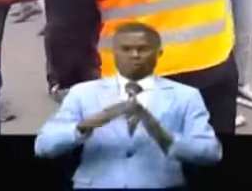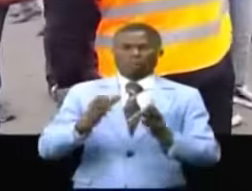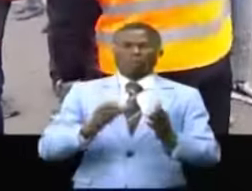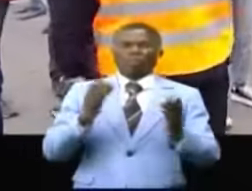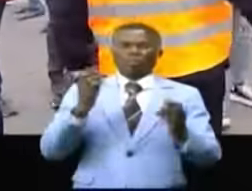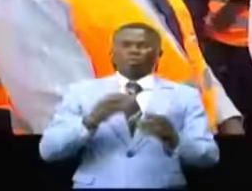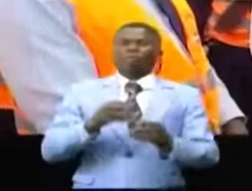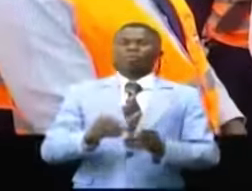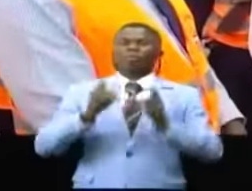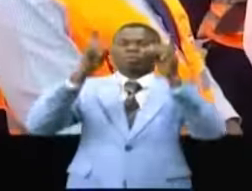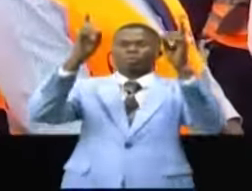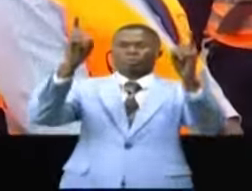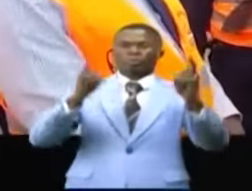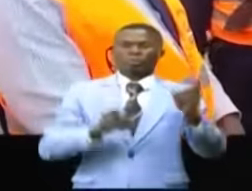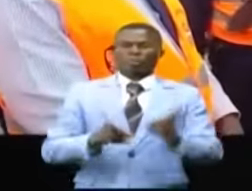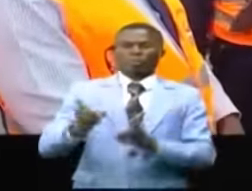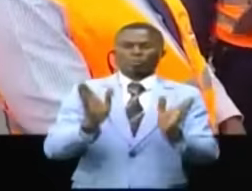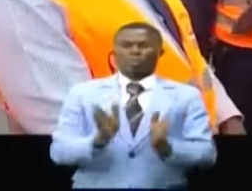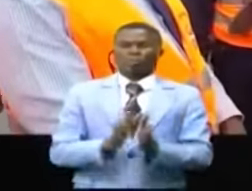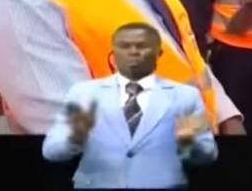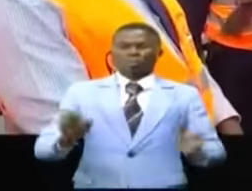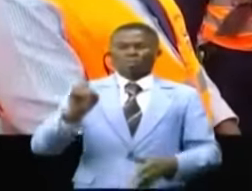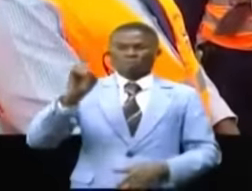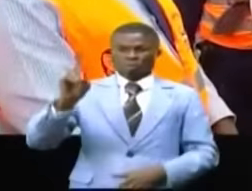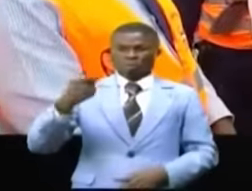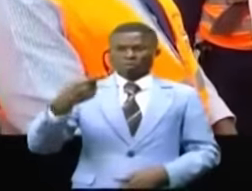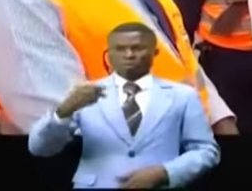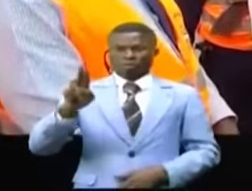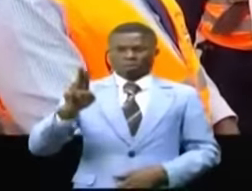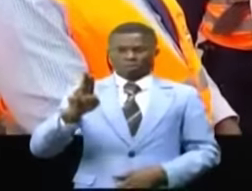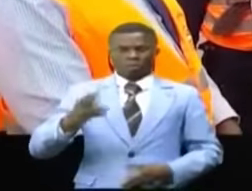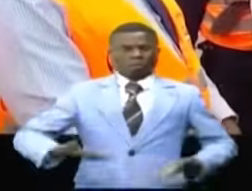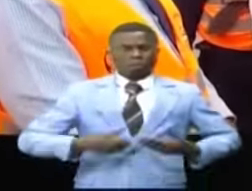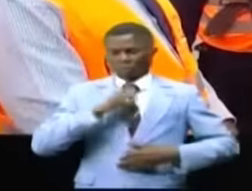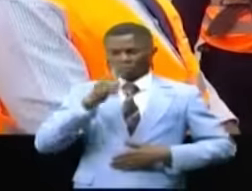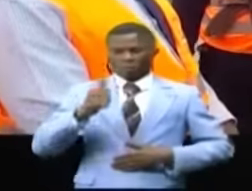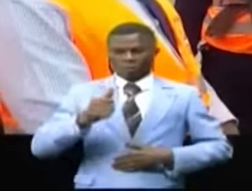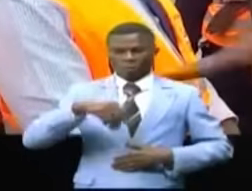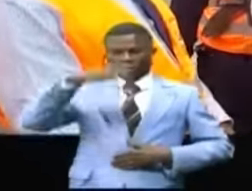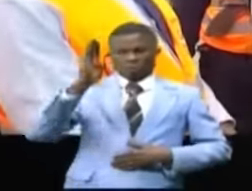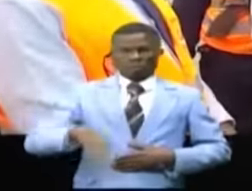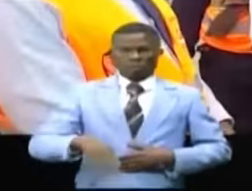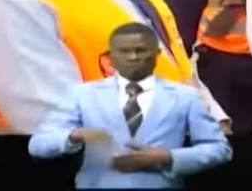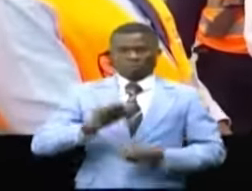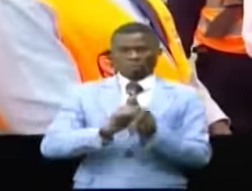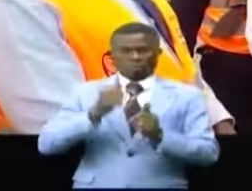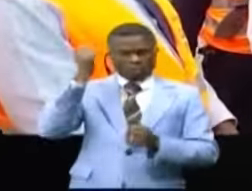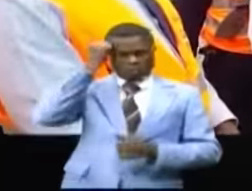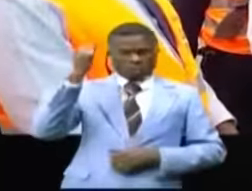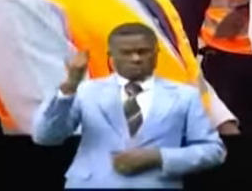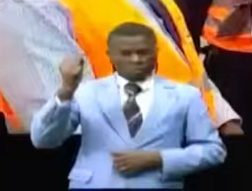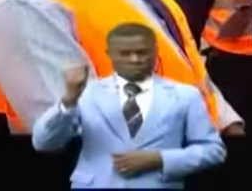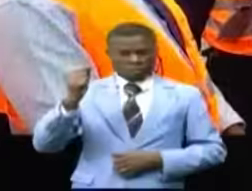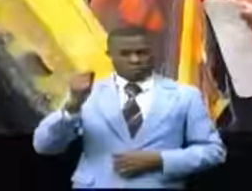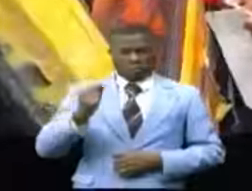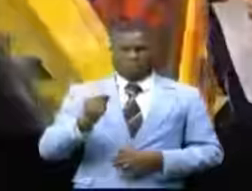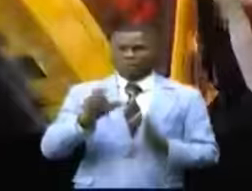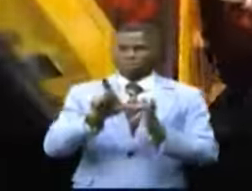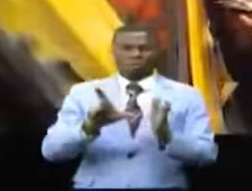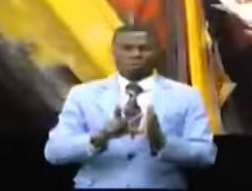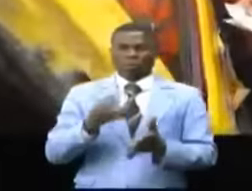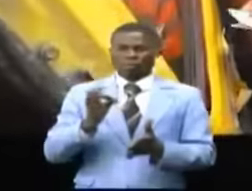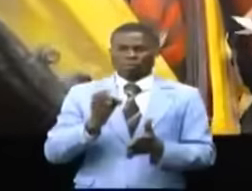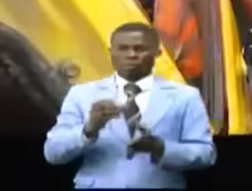moratoire, le directeur général de la DGRCA déplore le pourcentage élevé des assujettis non encore en règle